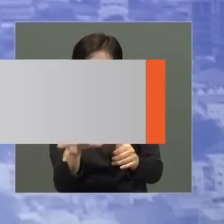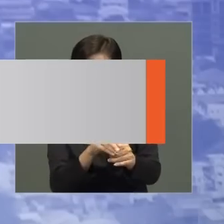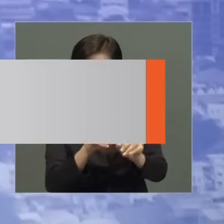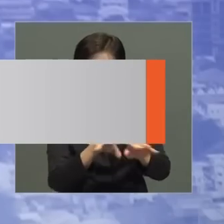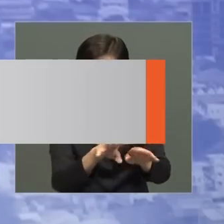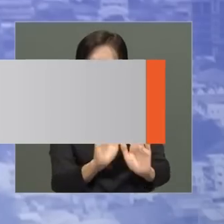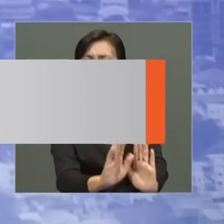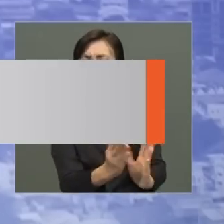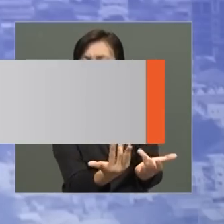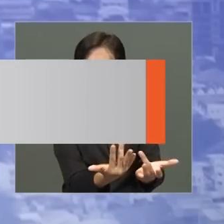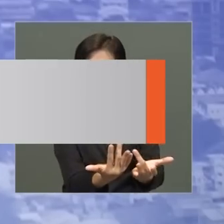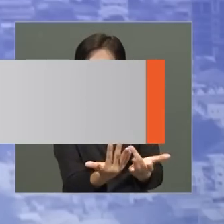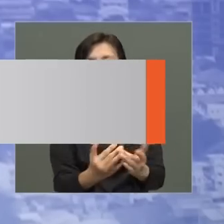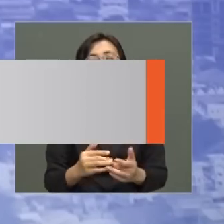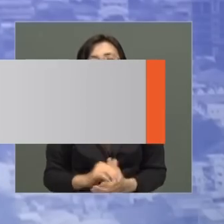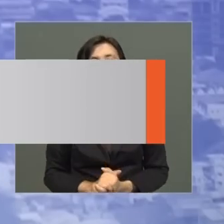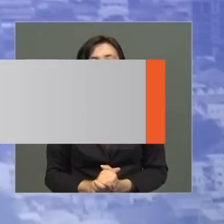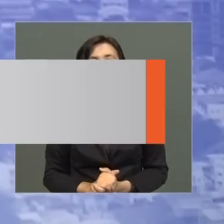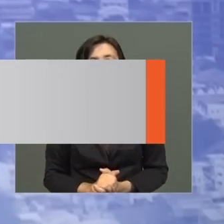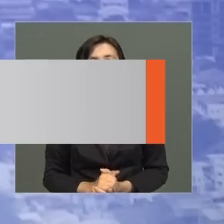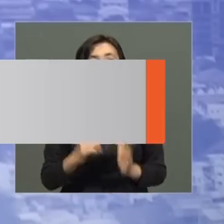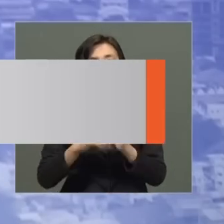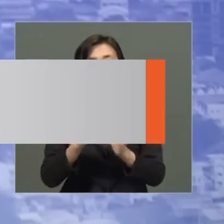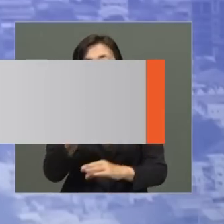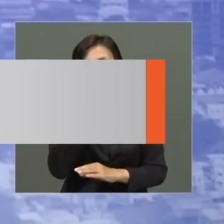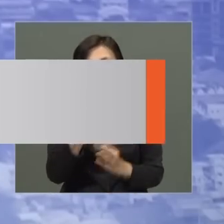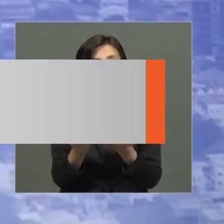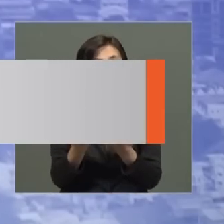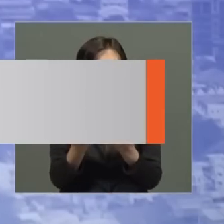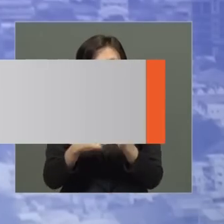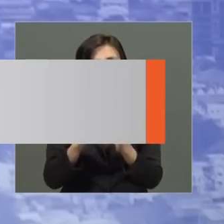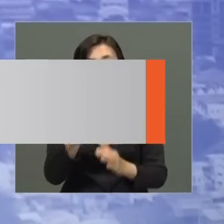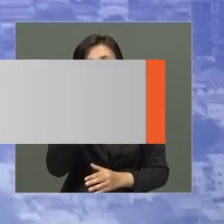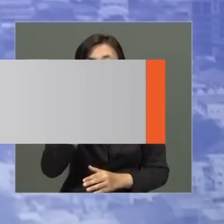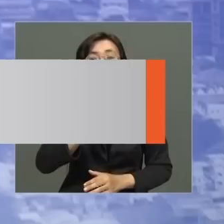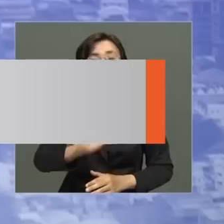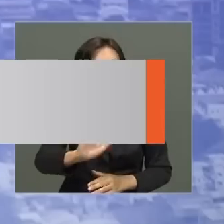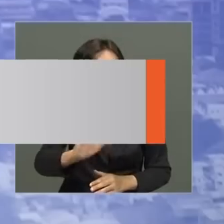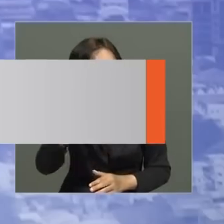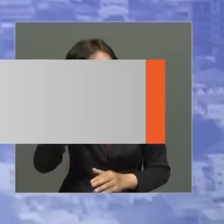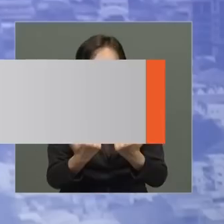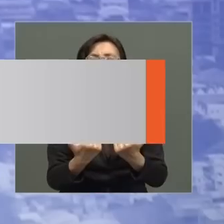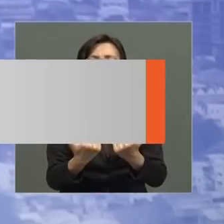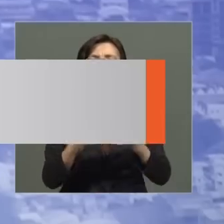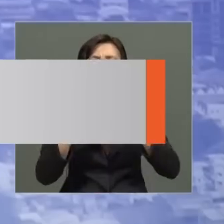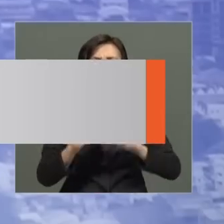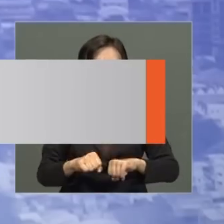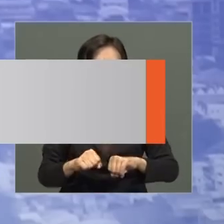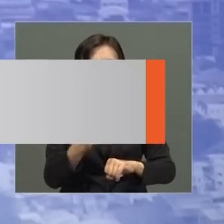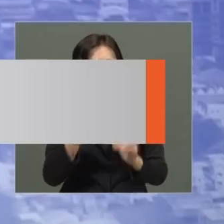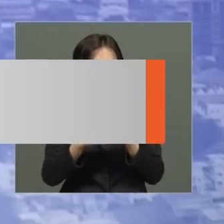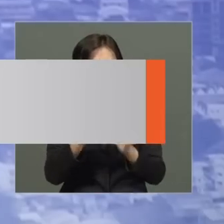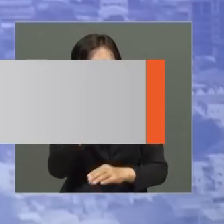รอไว้เกาะในส่วนของสมุทรสาครก็ติดตามการรายงานของจังหวัดพื้นที่ของท่านอย่างใกล้ชิดในวันนี้นะคะดูจาก